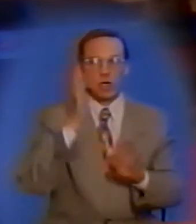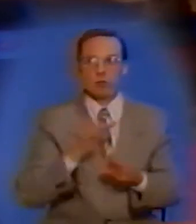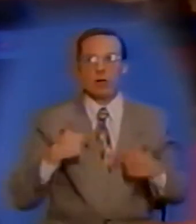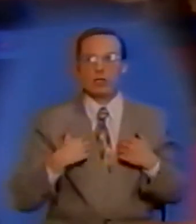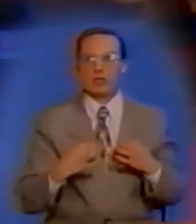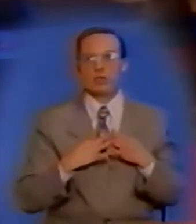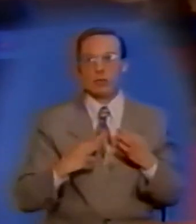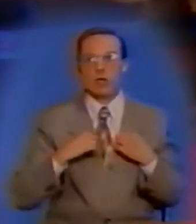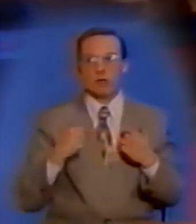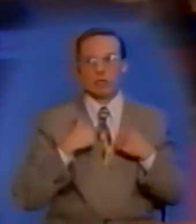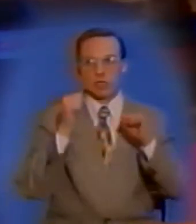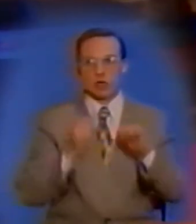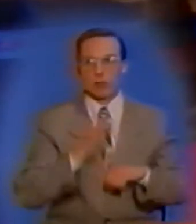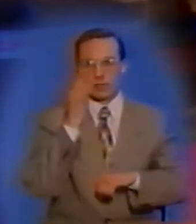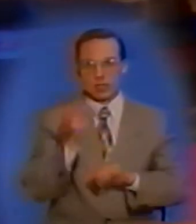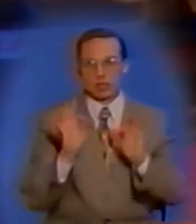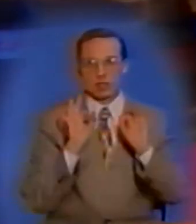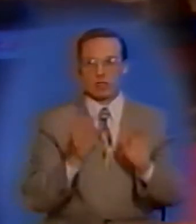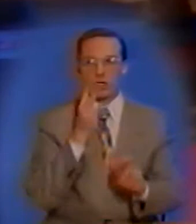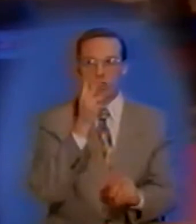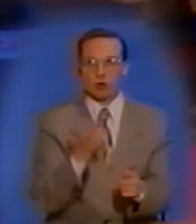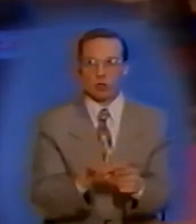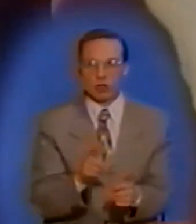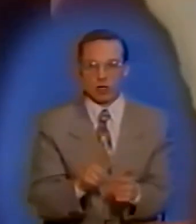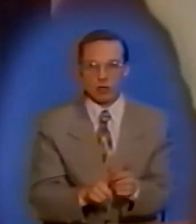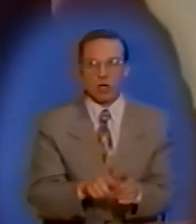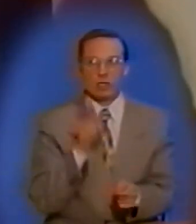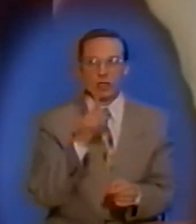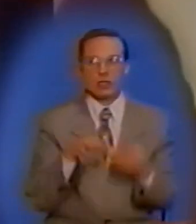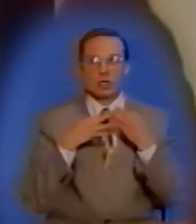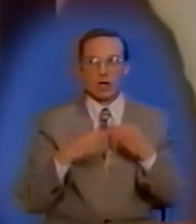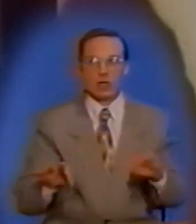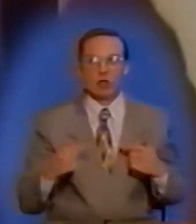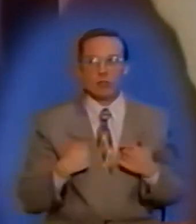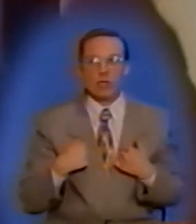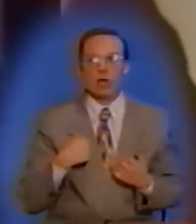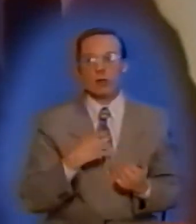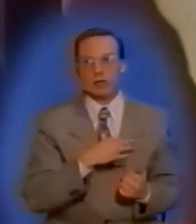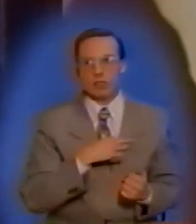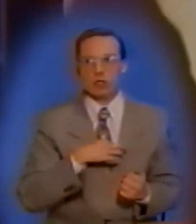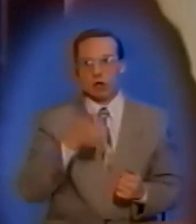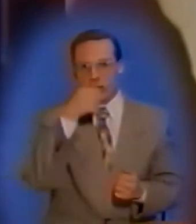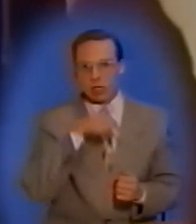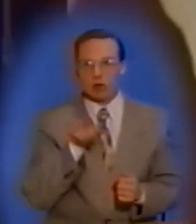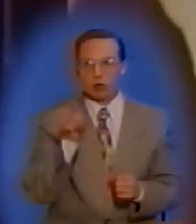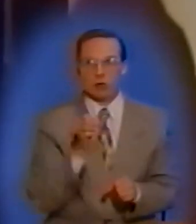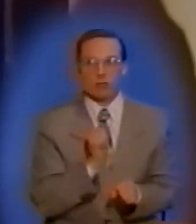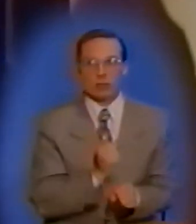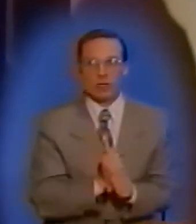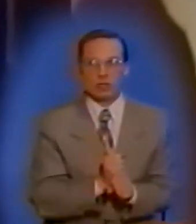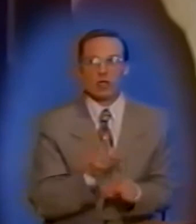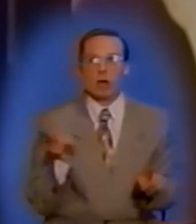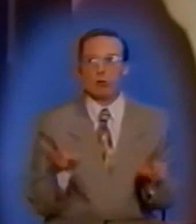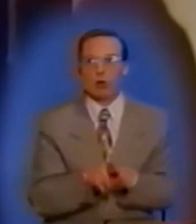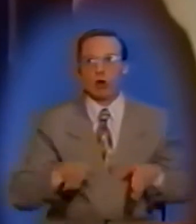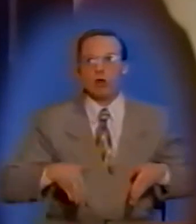tas pats, bet aš galiu pasakyti tiesą, nežiūrint tai, kad jis leido man, aš vis dėlto aš negaliu padaryti jam